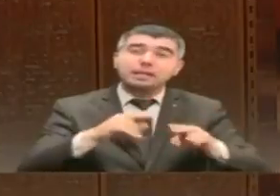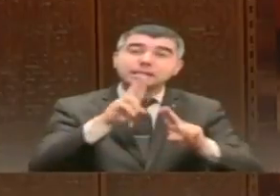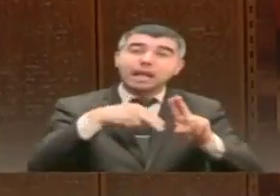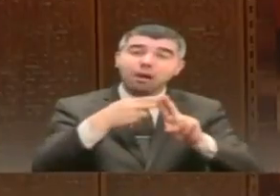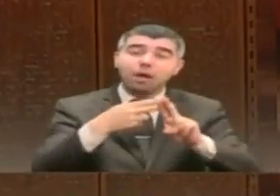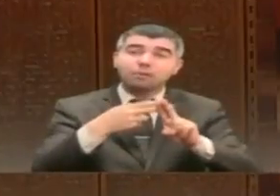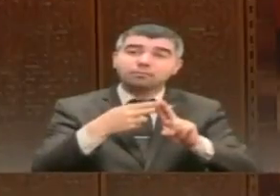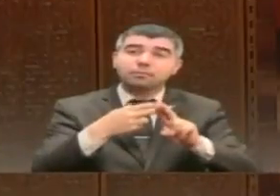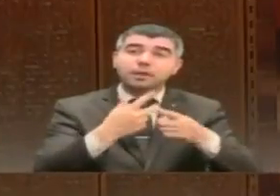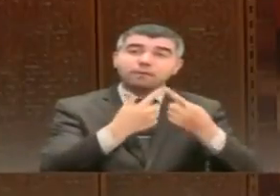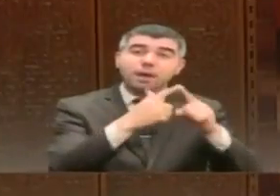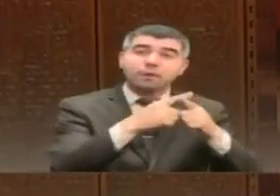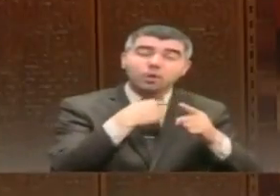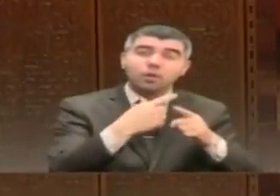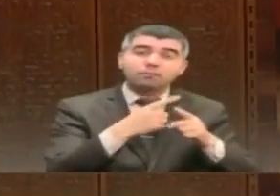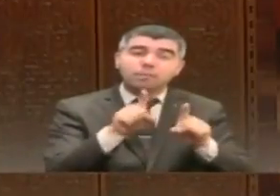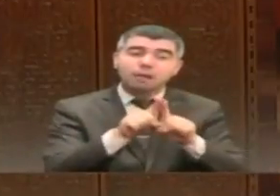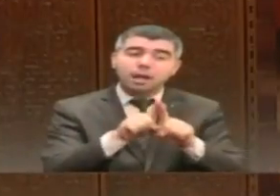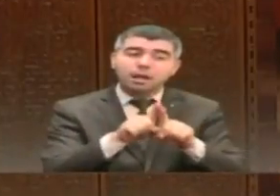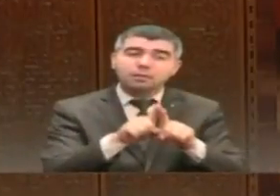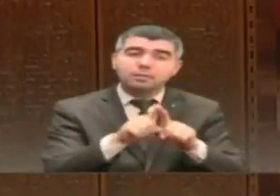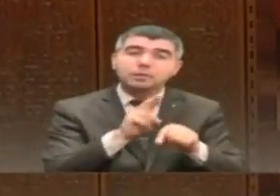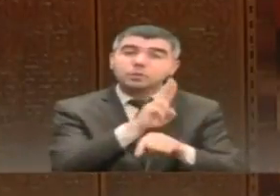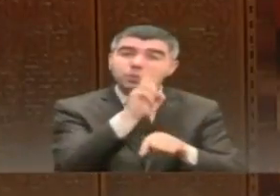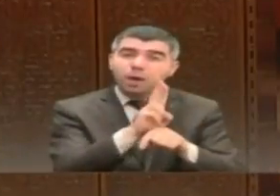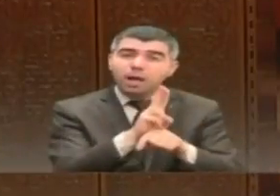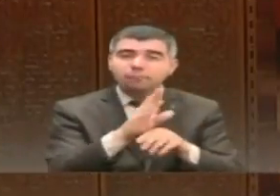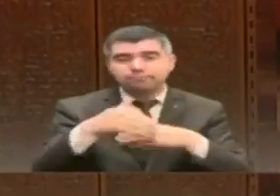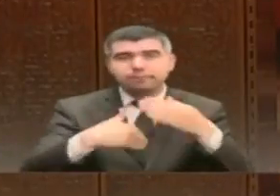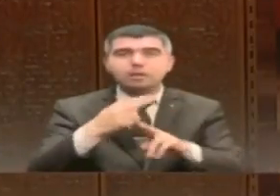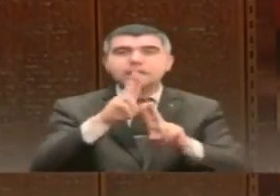ما عنديش فكرة حول هذا الموضوع لأنه لم يرد في الأسئلة. شكرا السيد الرئيس.